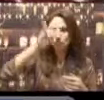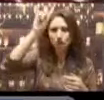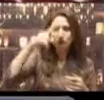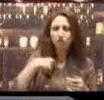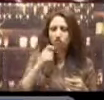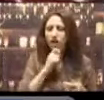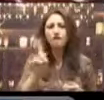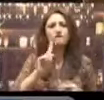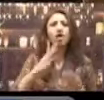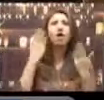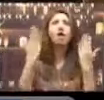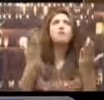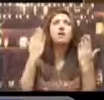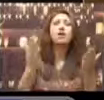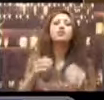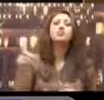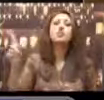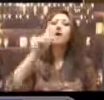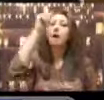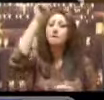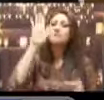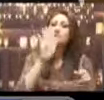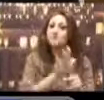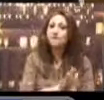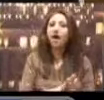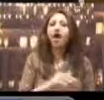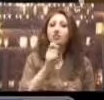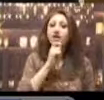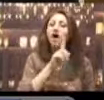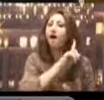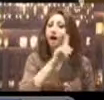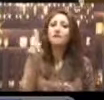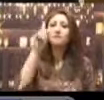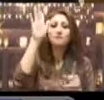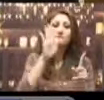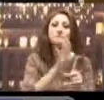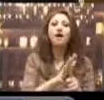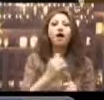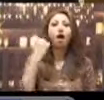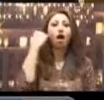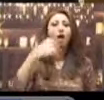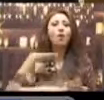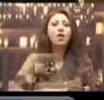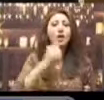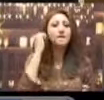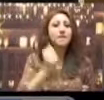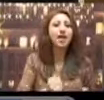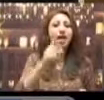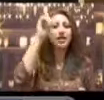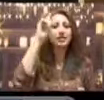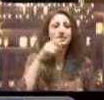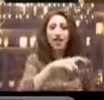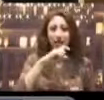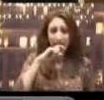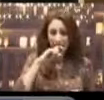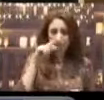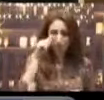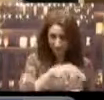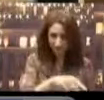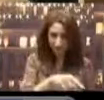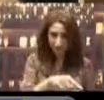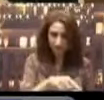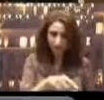بس ربنا يثبتك ان شاء الله. عايز اتكلم معاك بقى في اللي انت ندمان عليه في حياتك. من